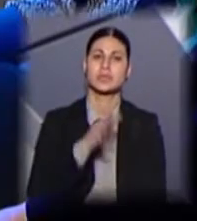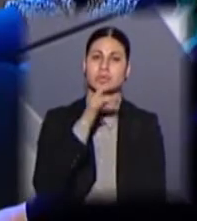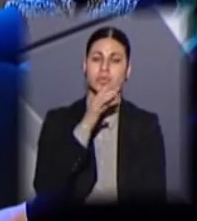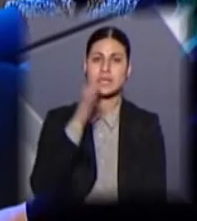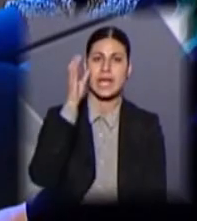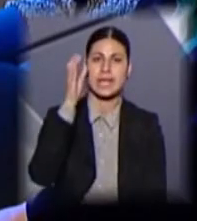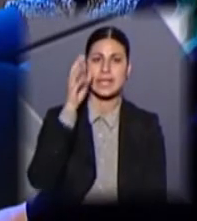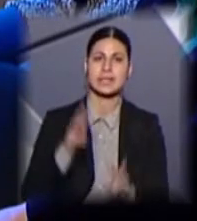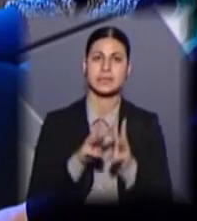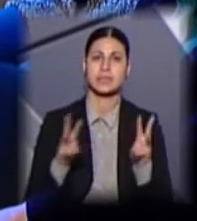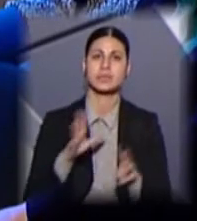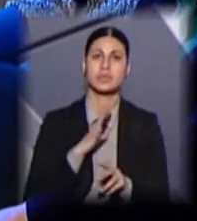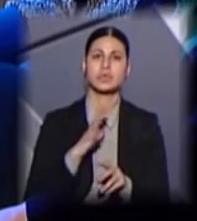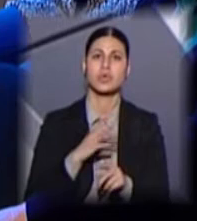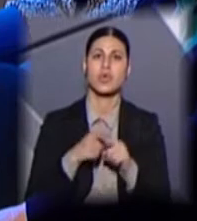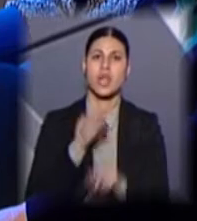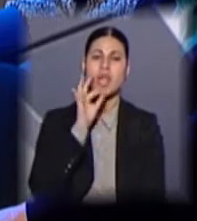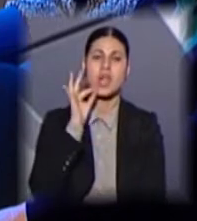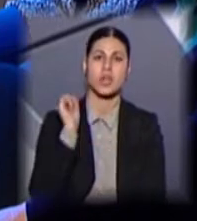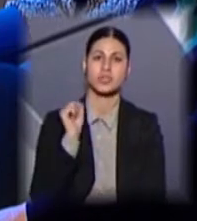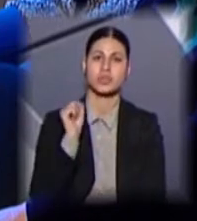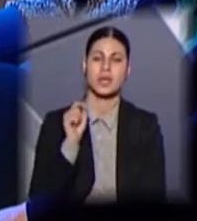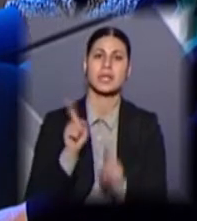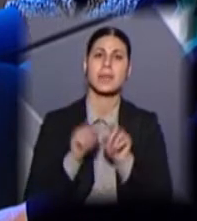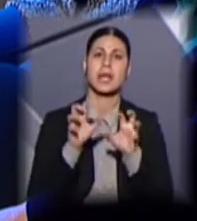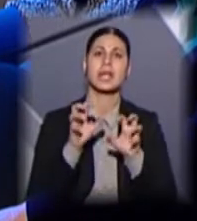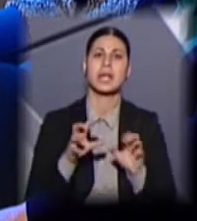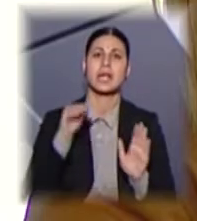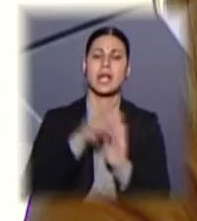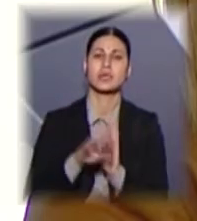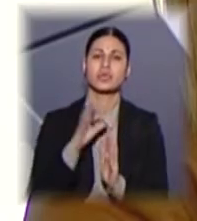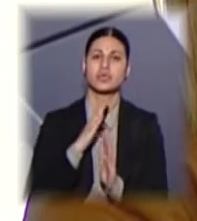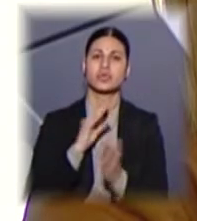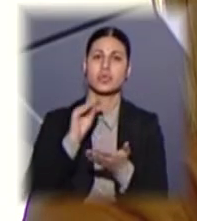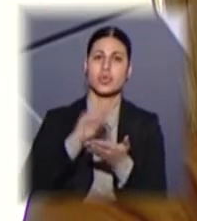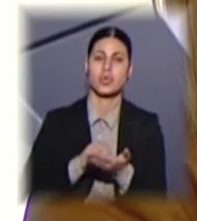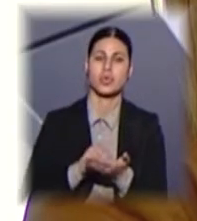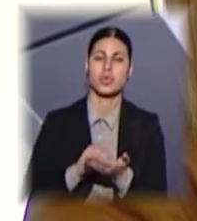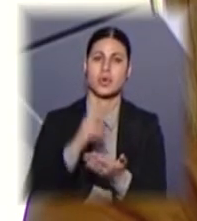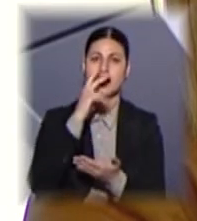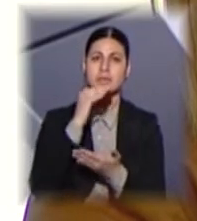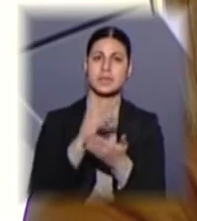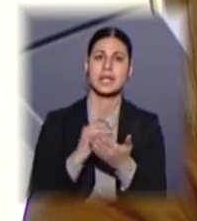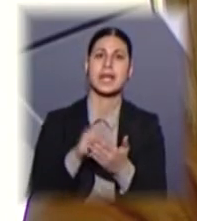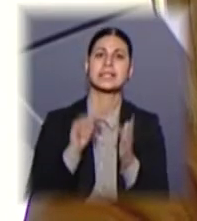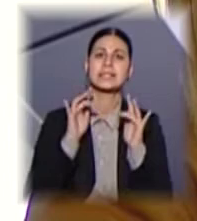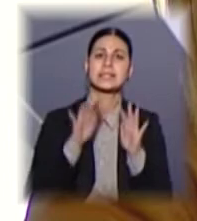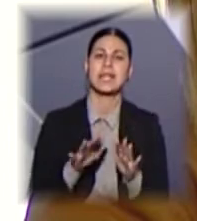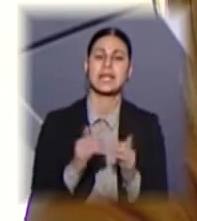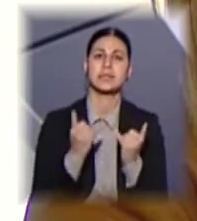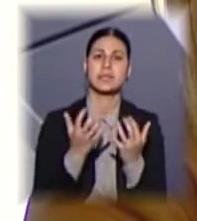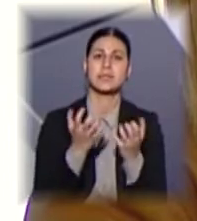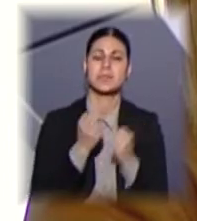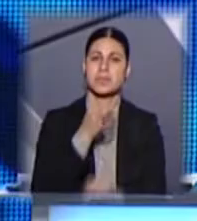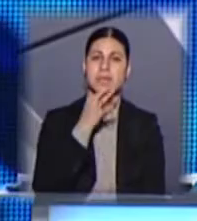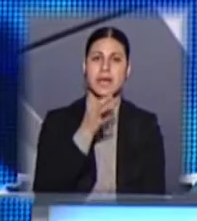სამინისტრომ იხმარა გარკვეული ტექნიკური მაკობა, გამოიყენა კანონში არსებული ჩანაწერი, რომლის მიხედვითაც საქმის არსებითად მიღებამდე